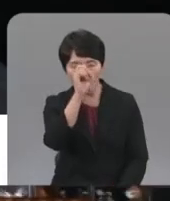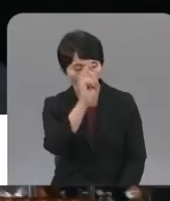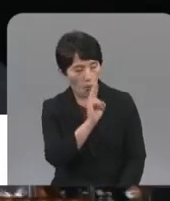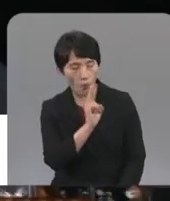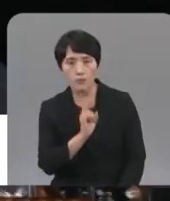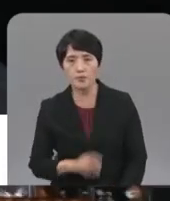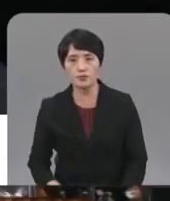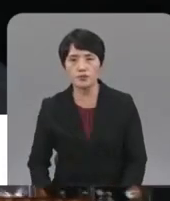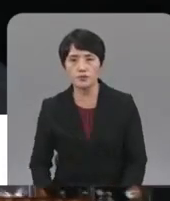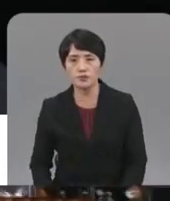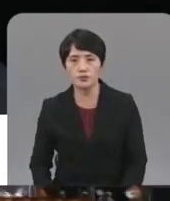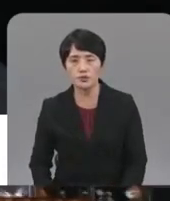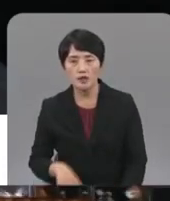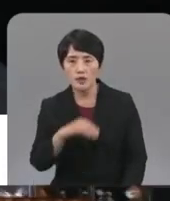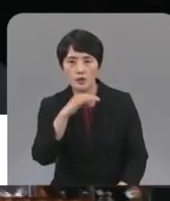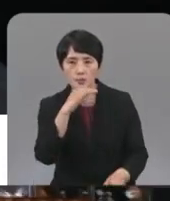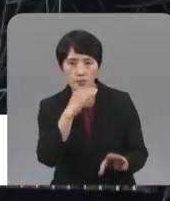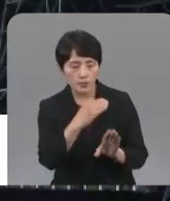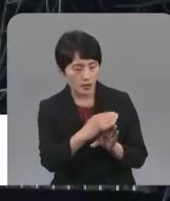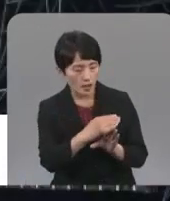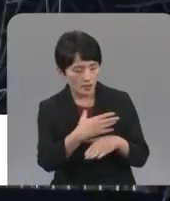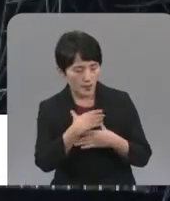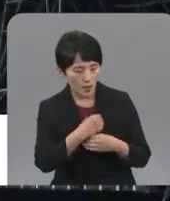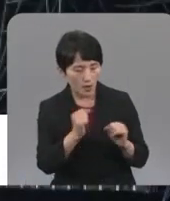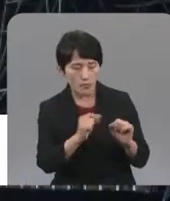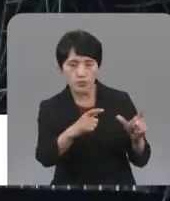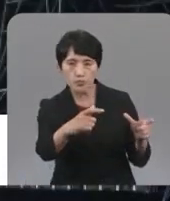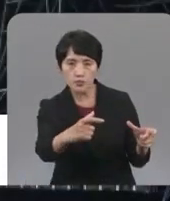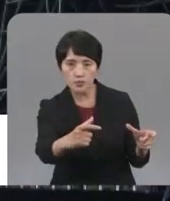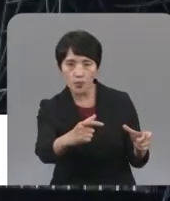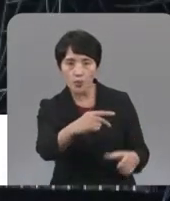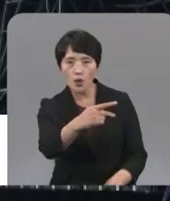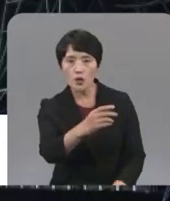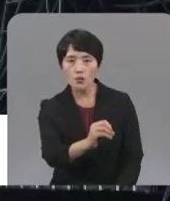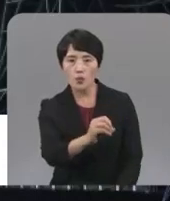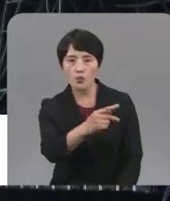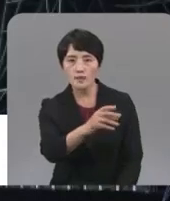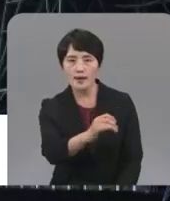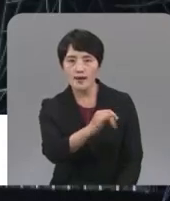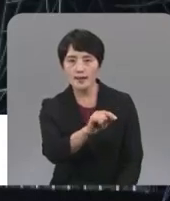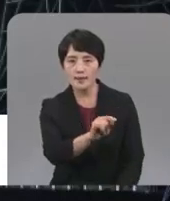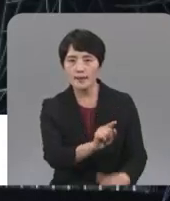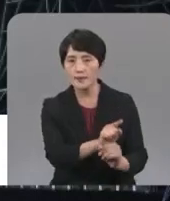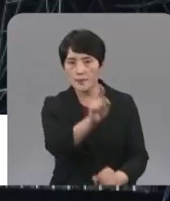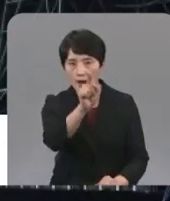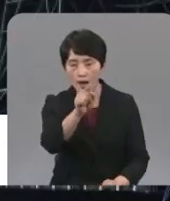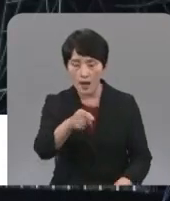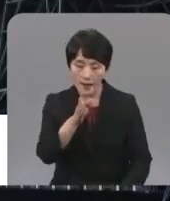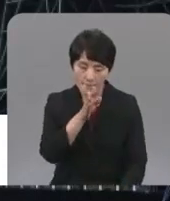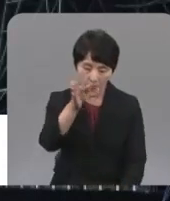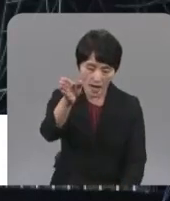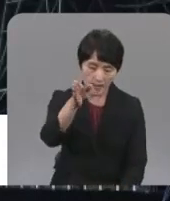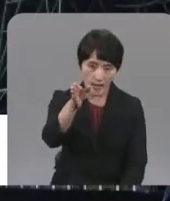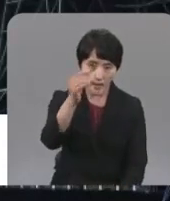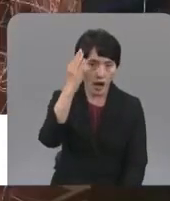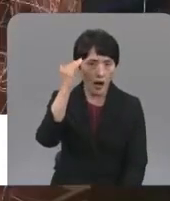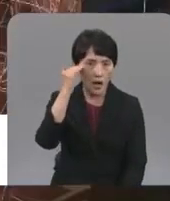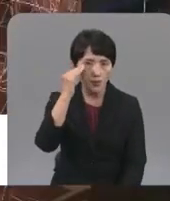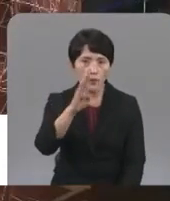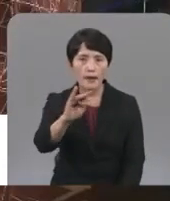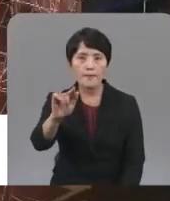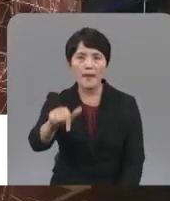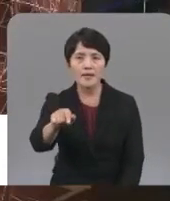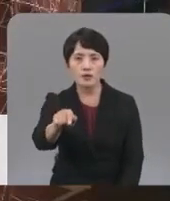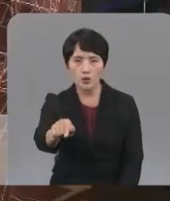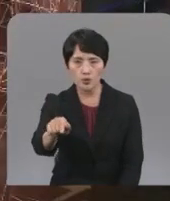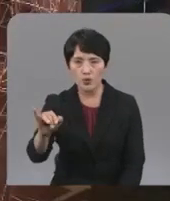hội đồng Tham Mưu Trưởng liên quân Hàn Quốc tối ngày 21 tháng 11 cho biết khoảng 10:43 ph đêm cùng ngày quân đội đã phát hiện việc Bắc Triều Tiên đã